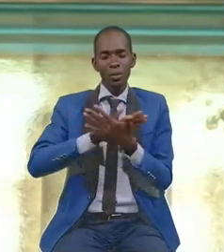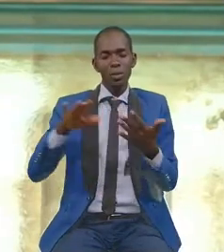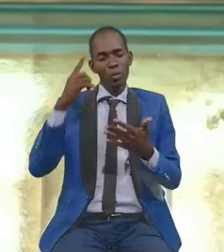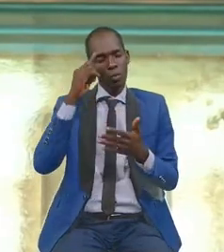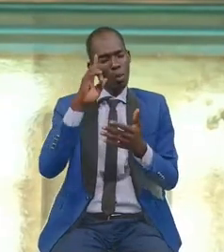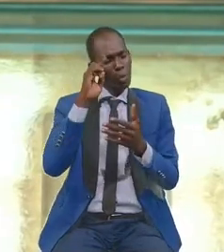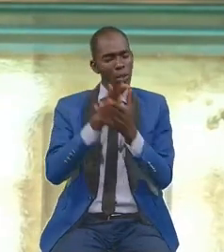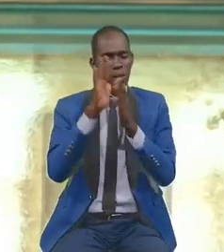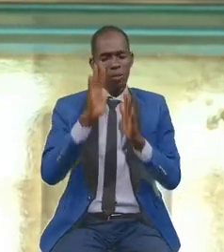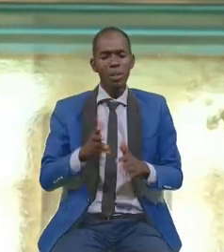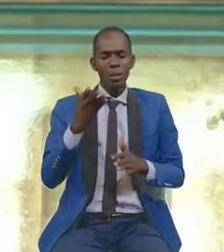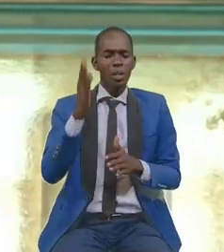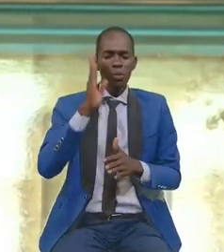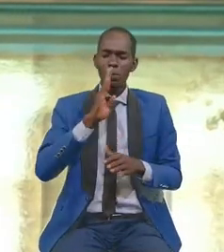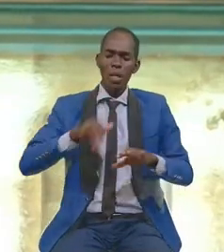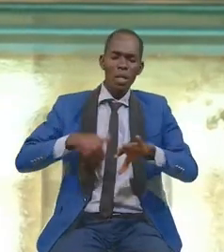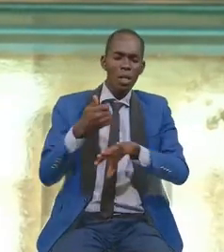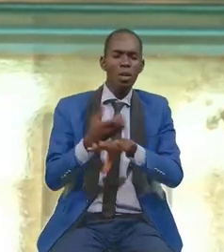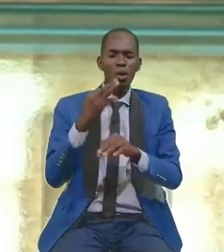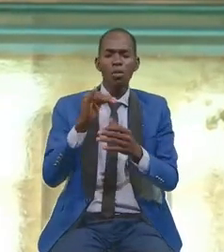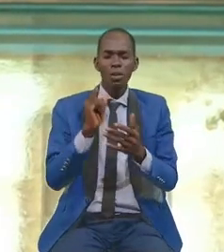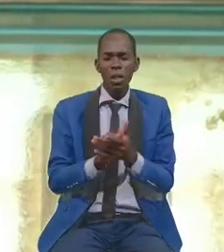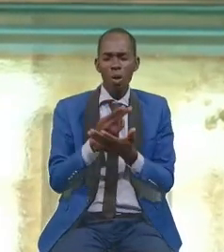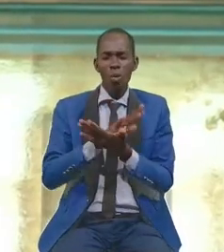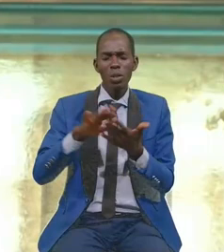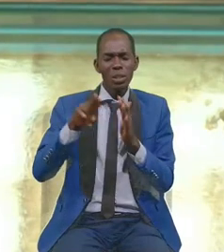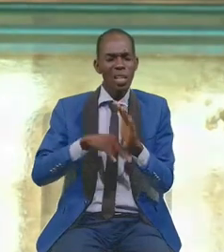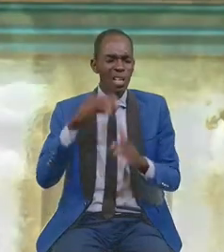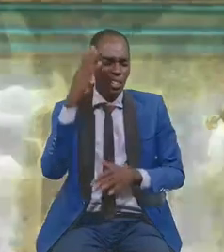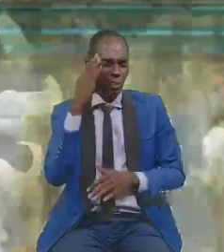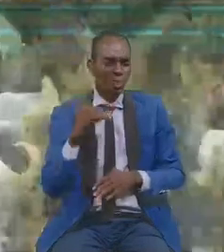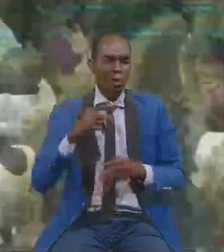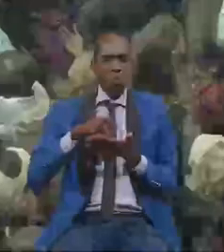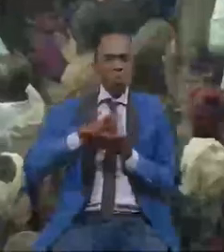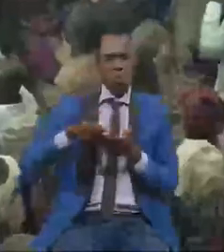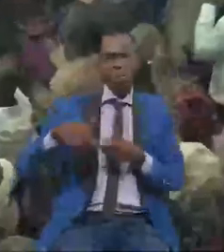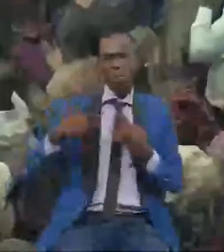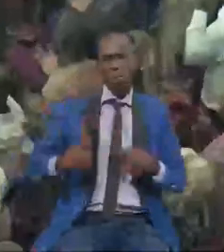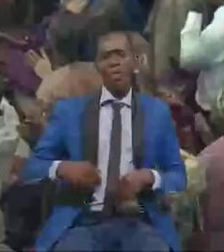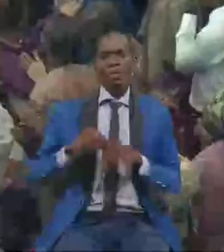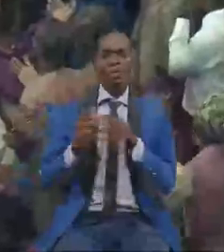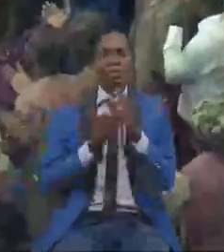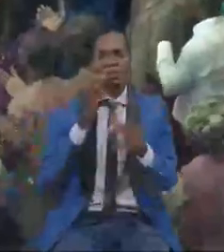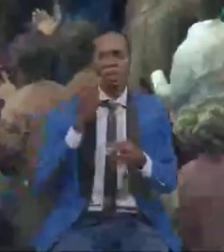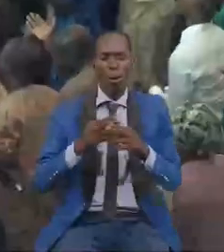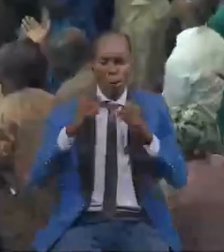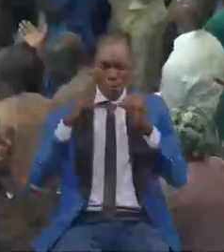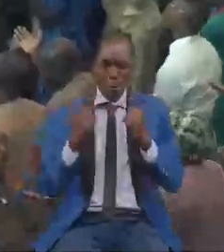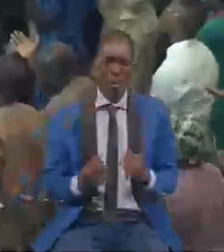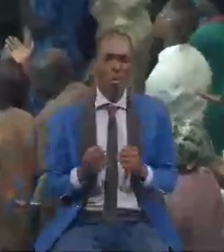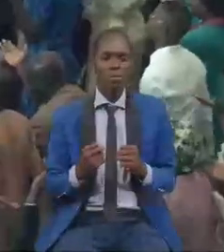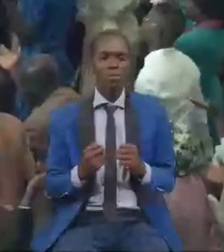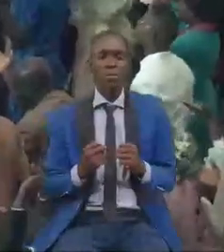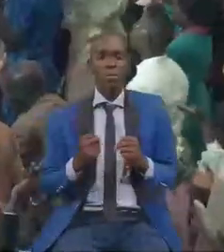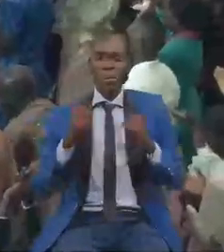croyants, il y a la confirmation pour l'expérience de la pureté de cœur, la sanctification au nom de Jésus. La puissance, la